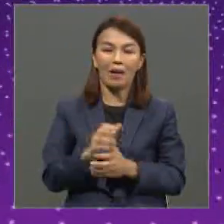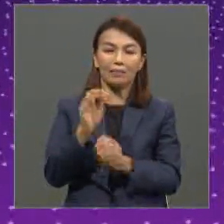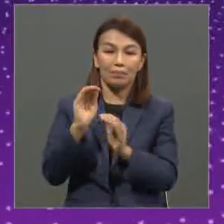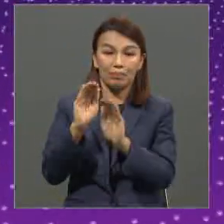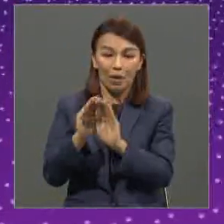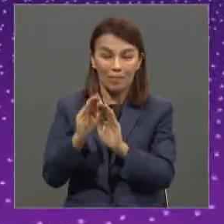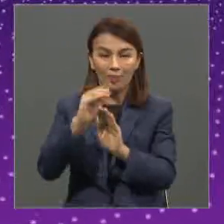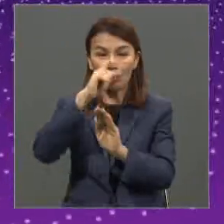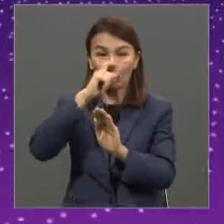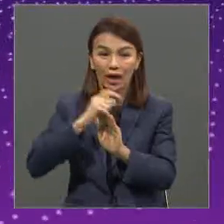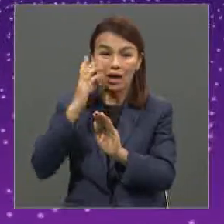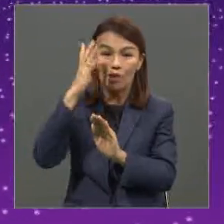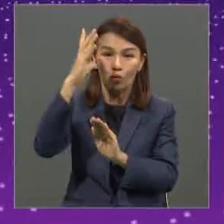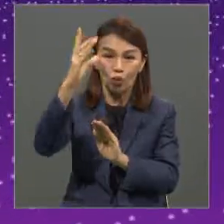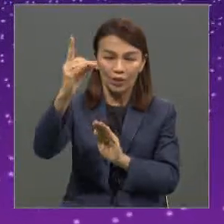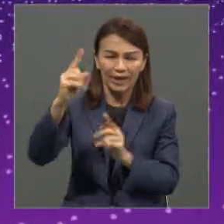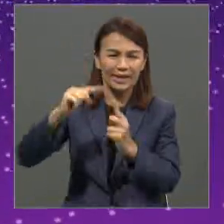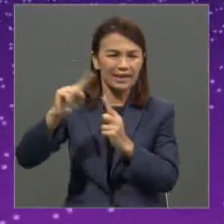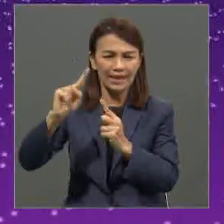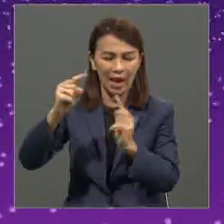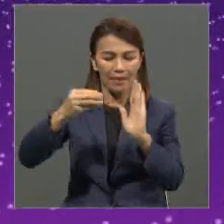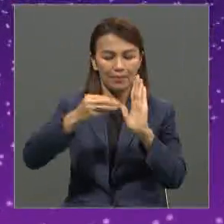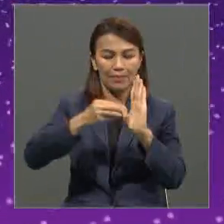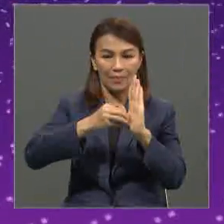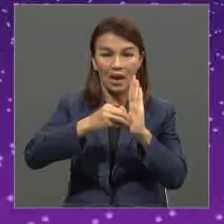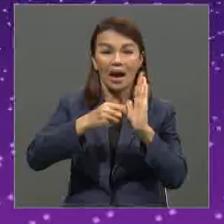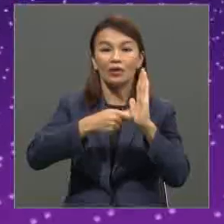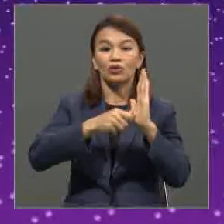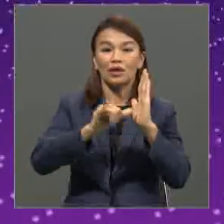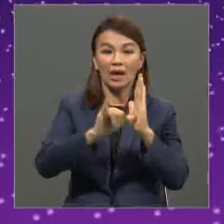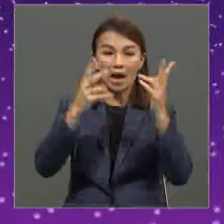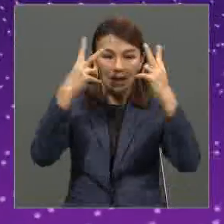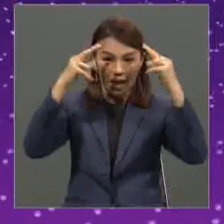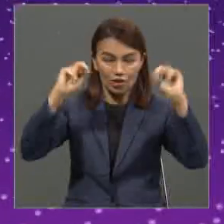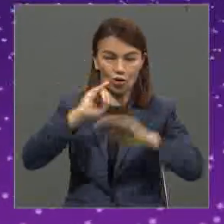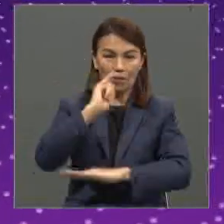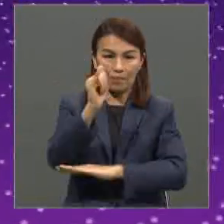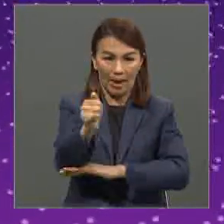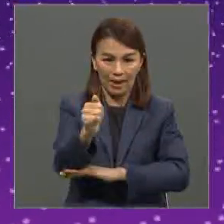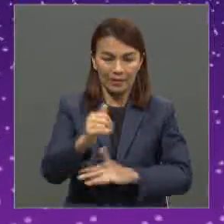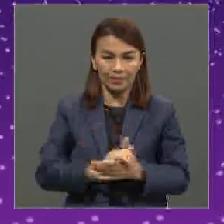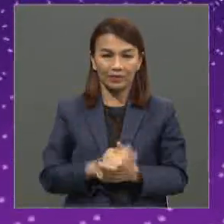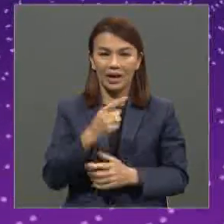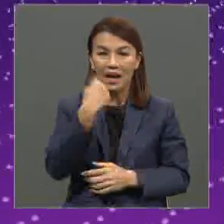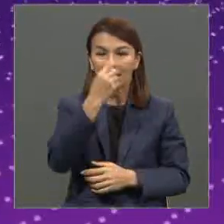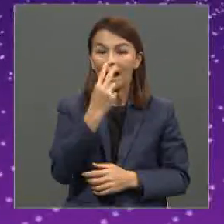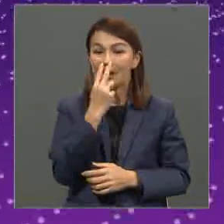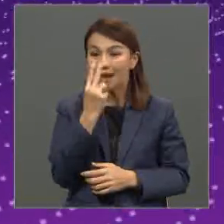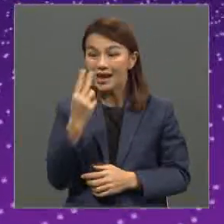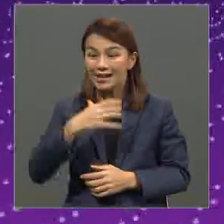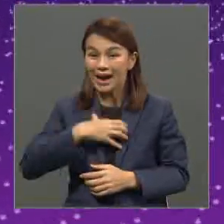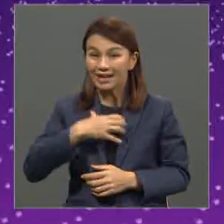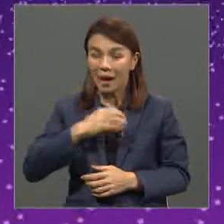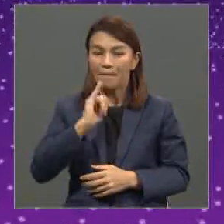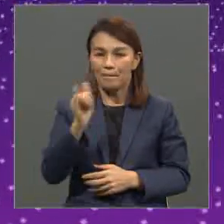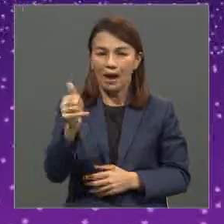พาวเวอร์จะจัดในวันพรุ่งนี้ที่พระนครศรีอยุธยาแล้วนายกรัฐมนตรีก็จะเข้าร่วมงานนี้ด้วยเพราะฉะนั้นใครอยากเจอไปเดิไป